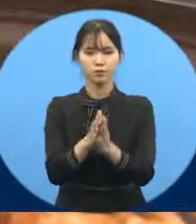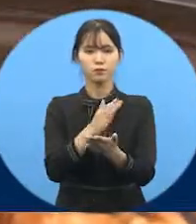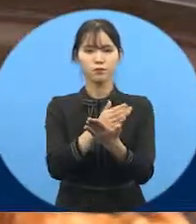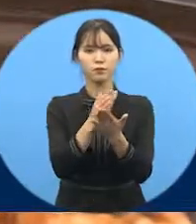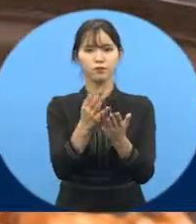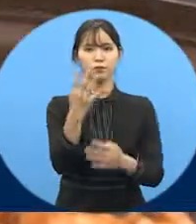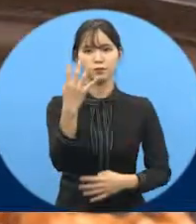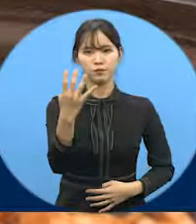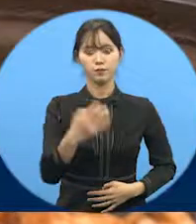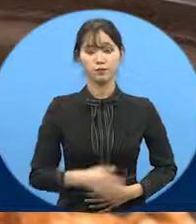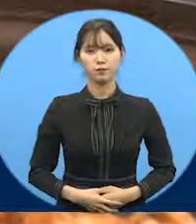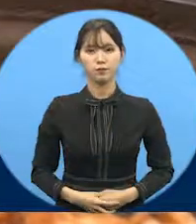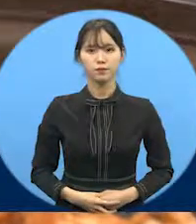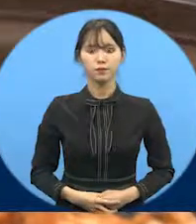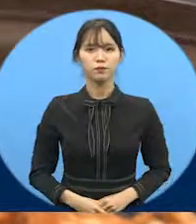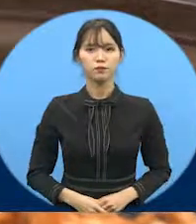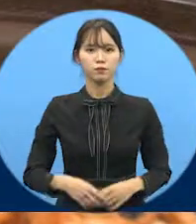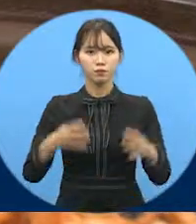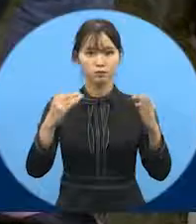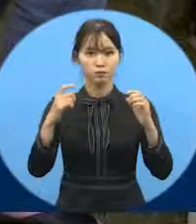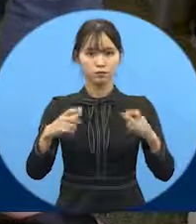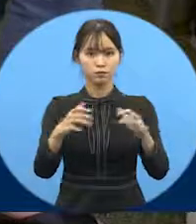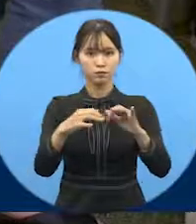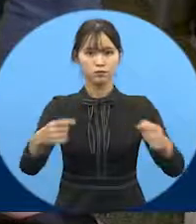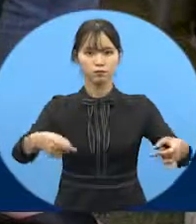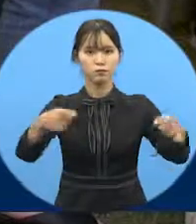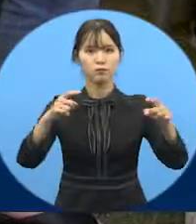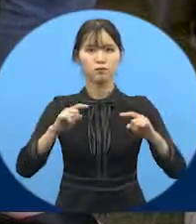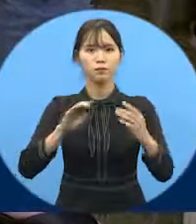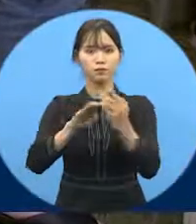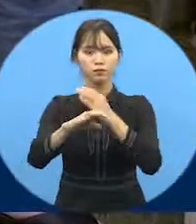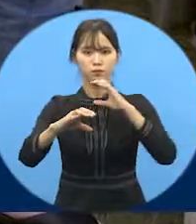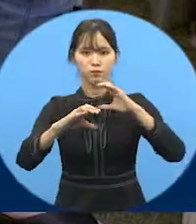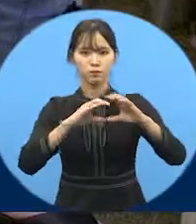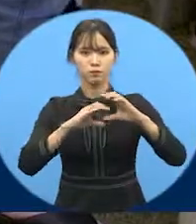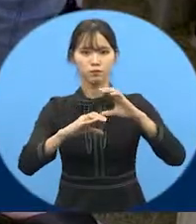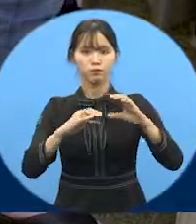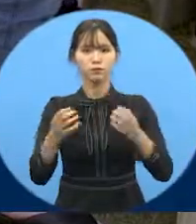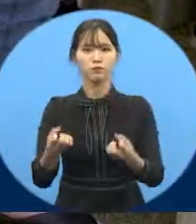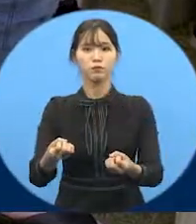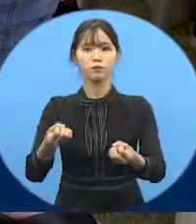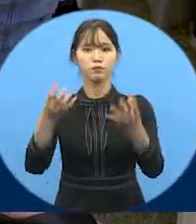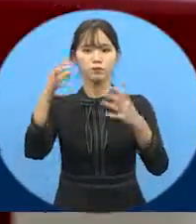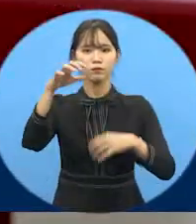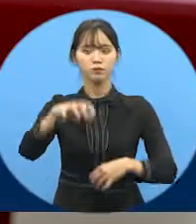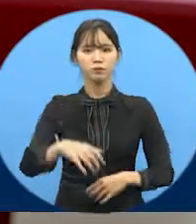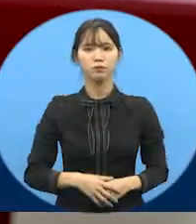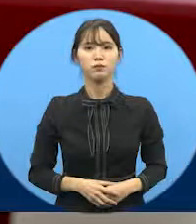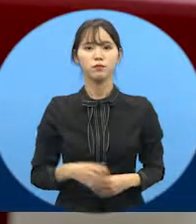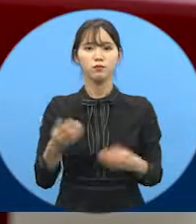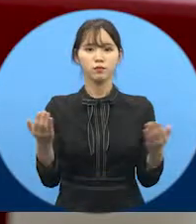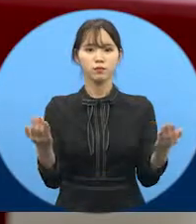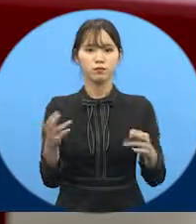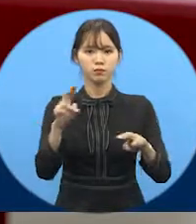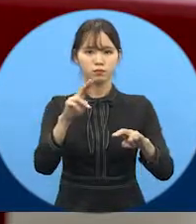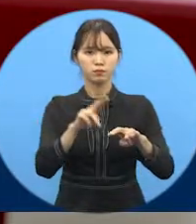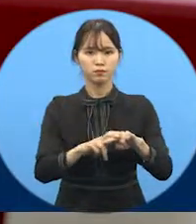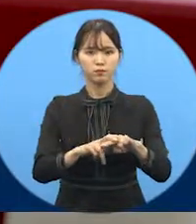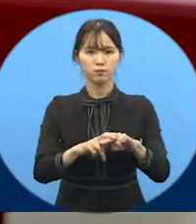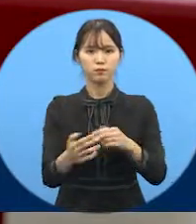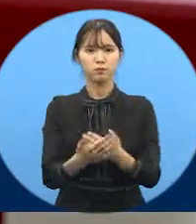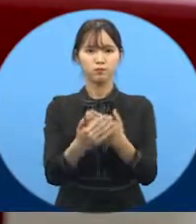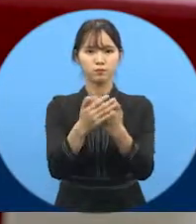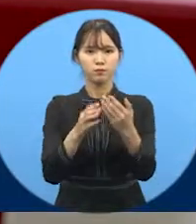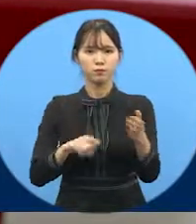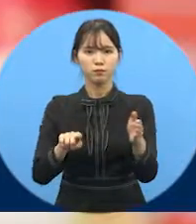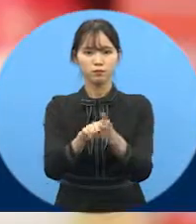총 4개 주제별로 구성됩니다 고는 많은 주민이 참여해 함께 소통할 수 있는 축제의 공간 지역